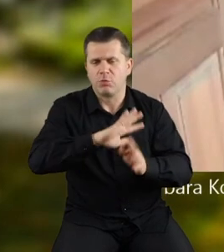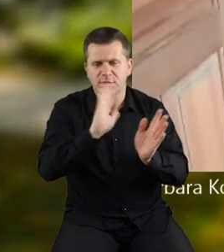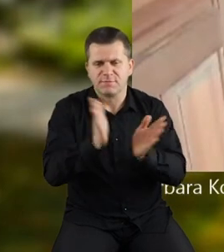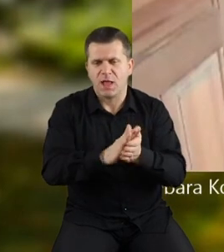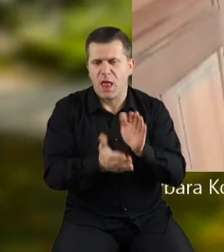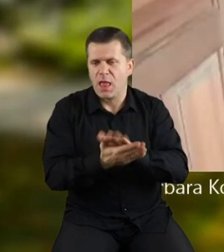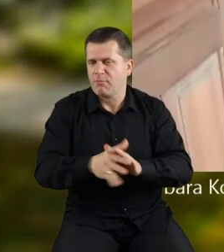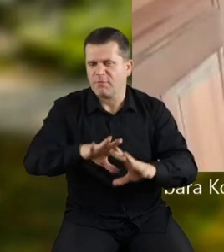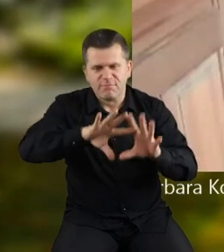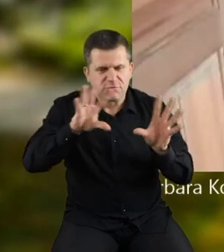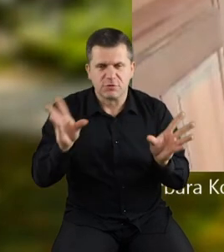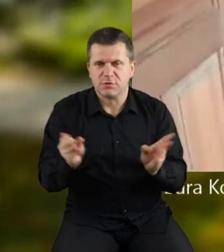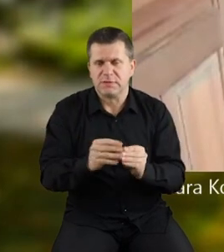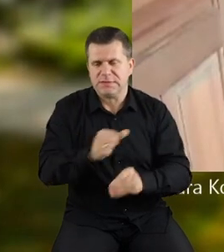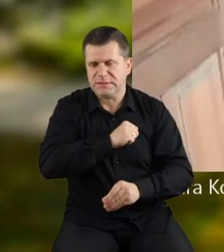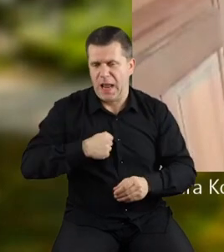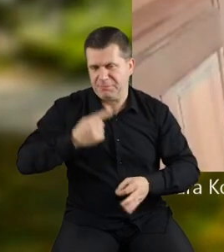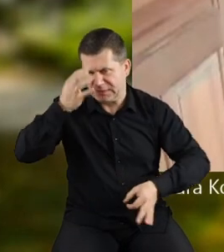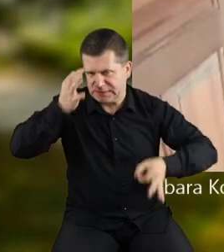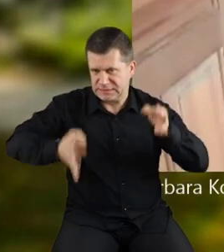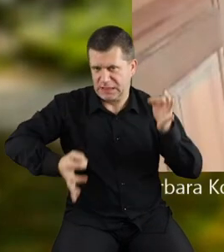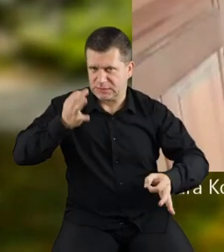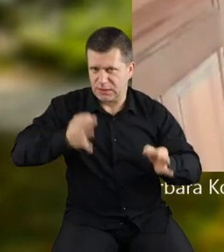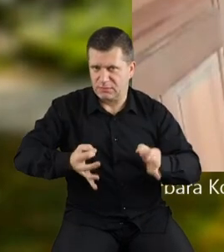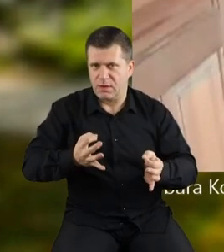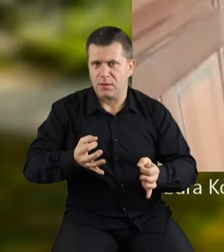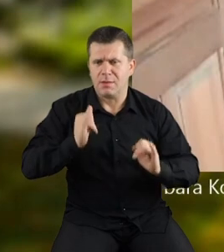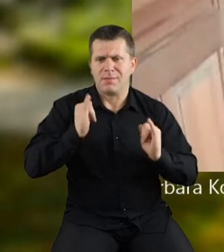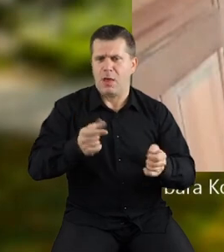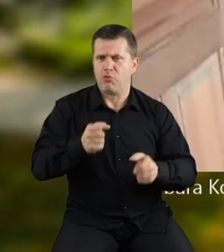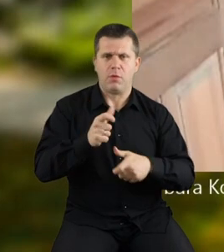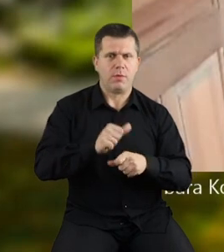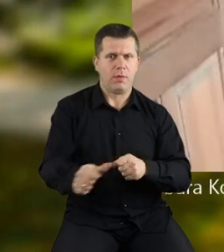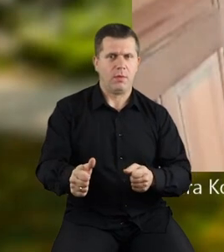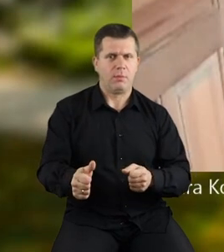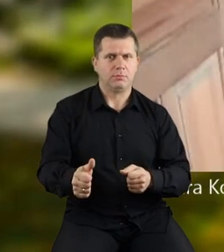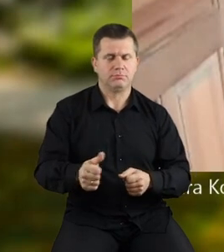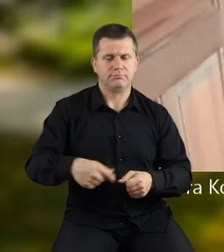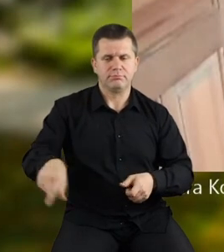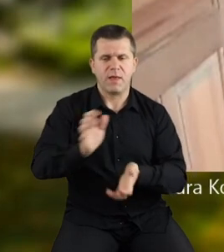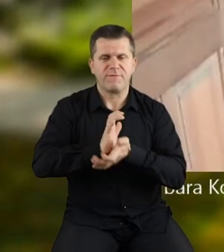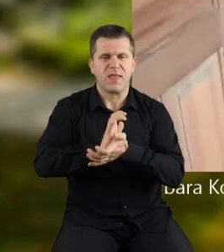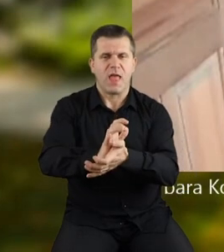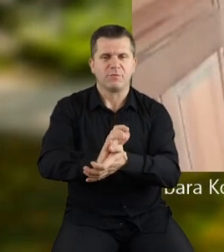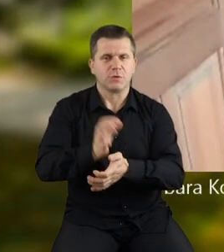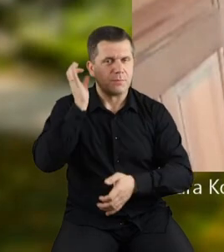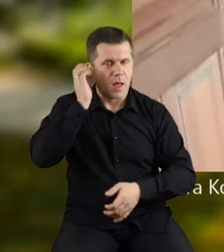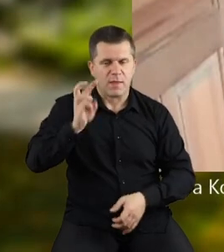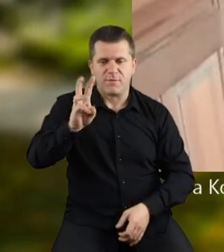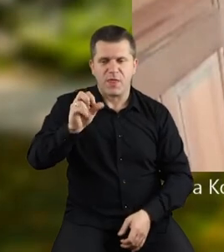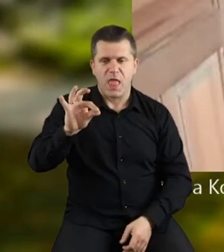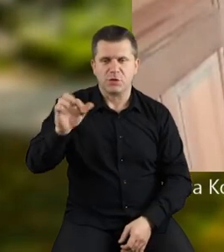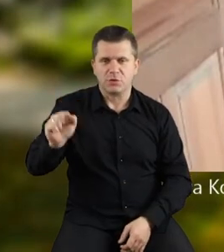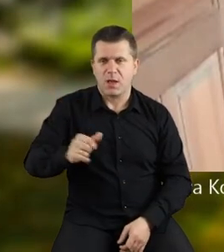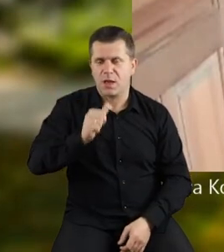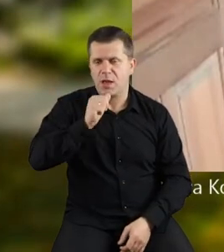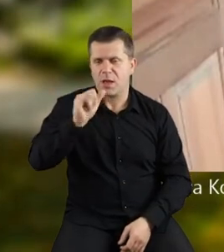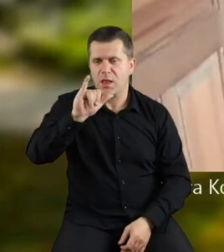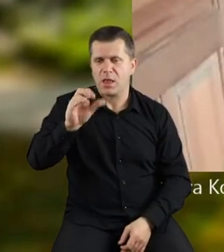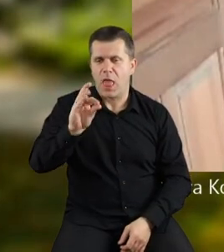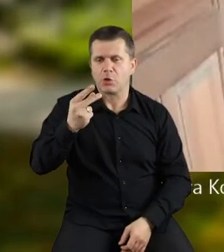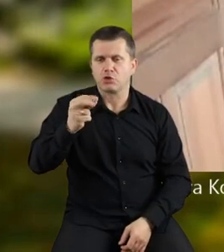sobą niemal wszystko i sama zaczęłam się zastanawiać, jak to jest. Z wydawczynią panią